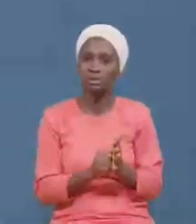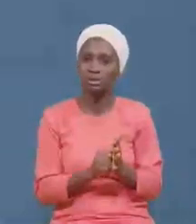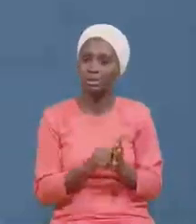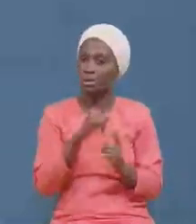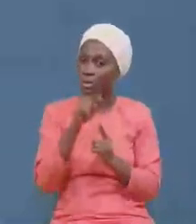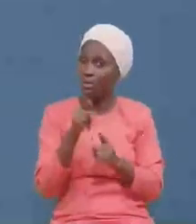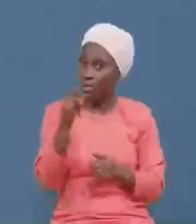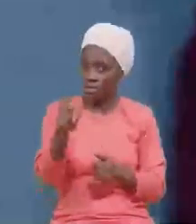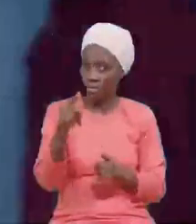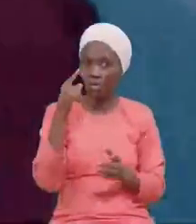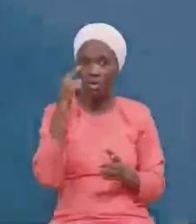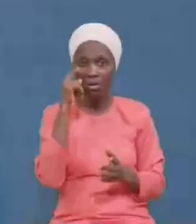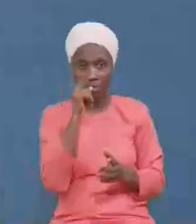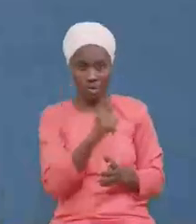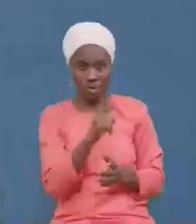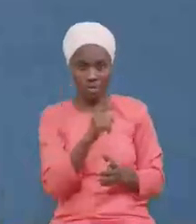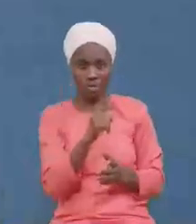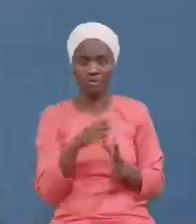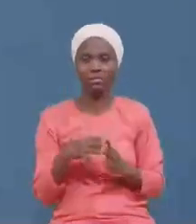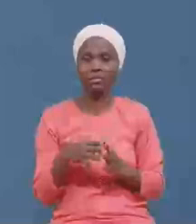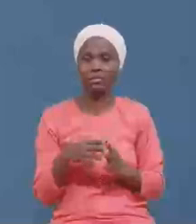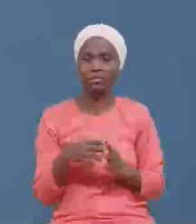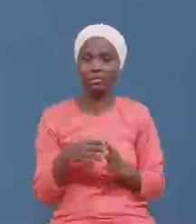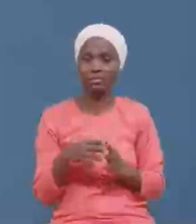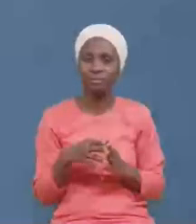Lorsque vous reconnaissez